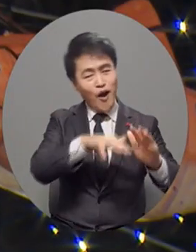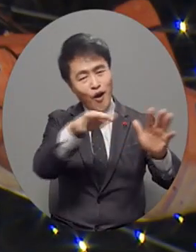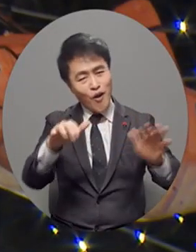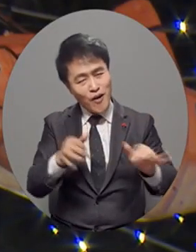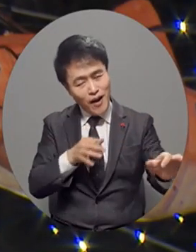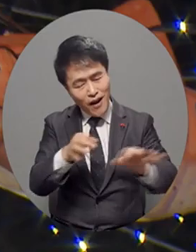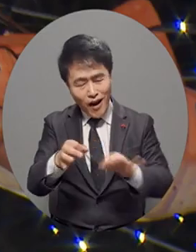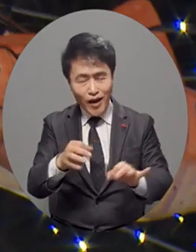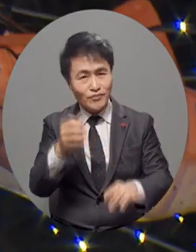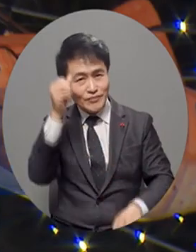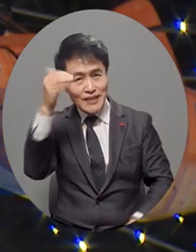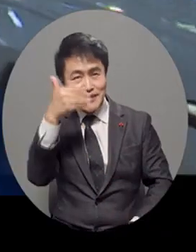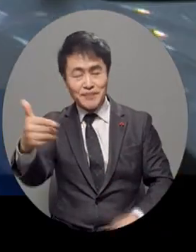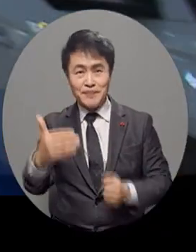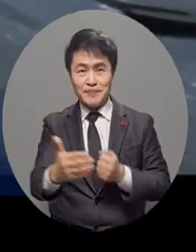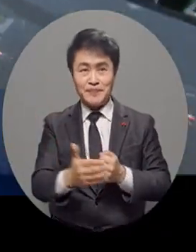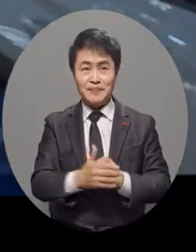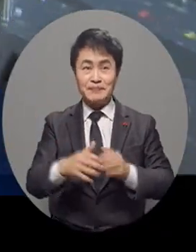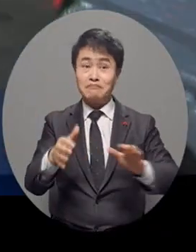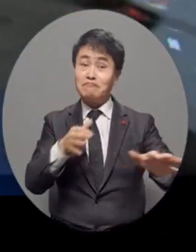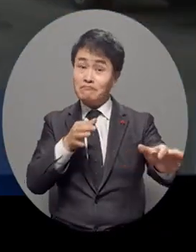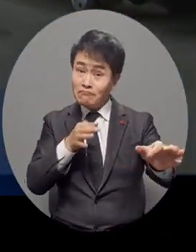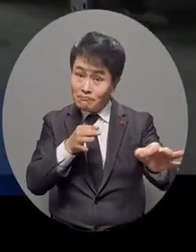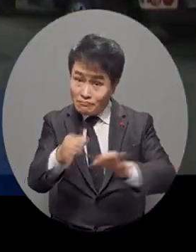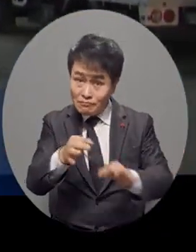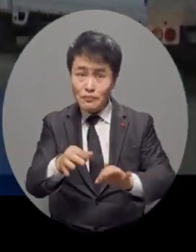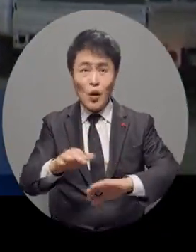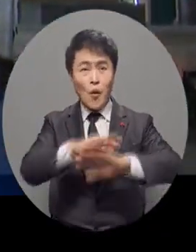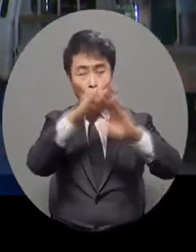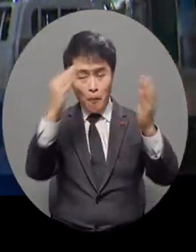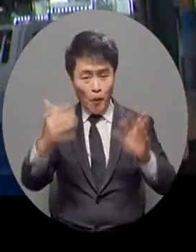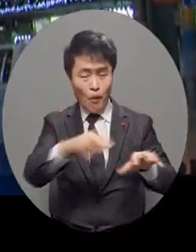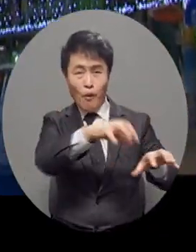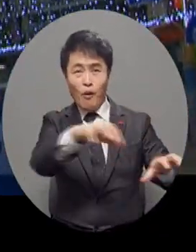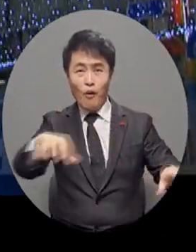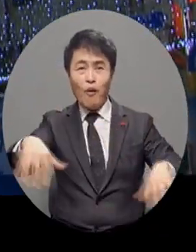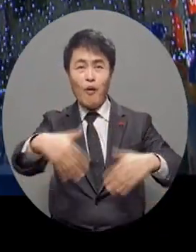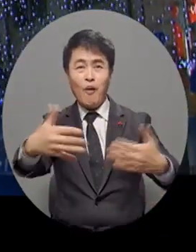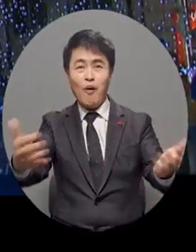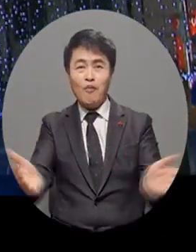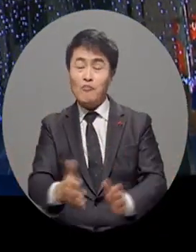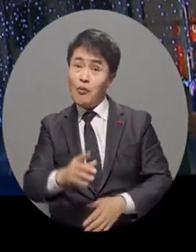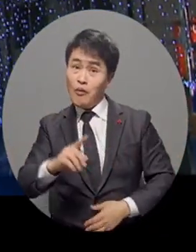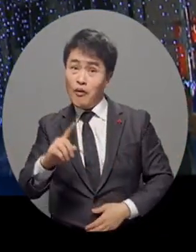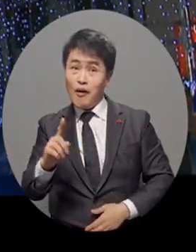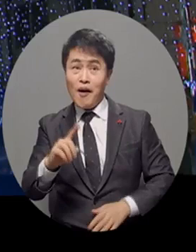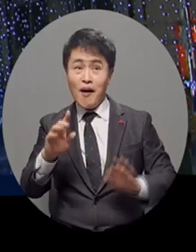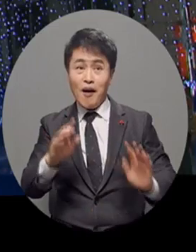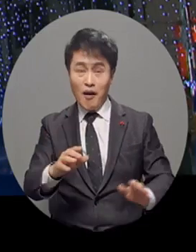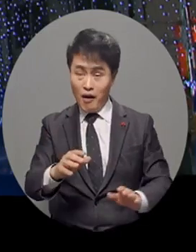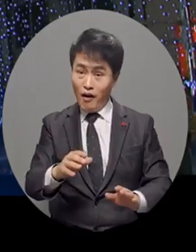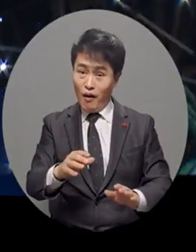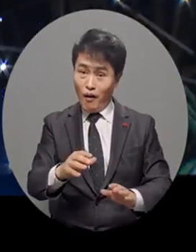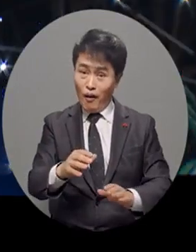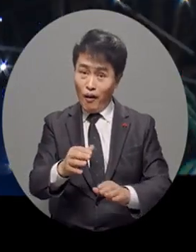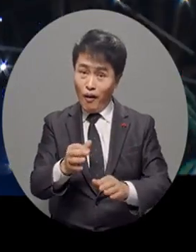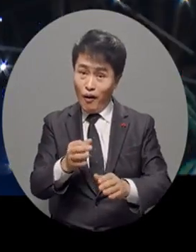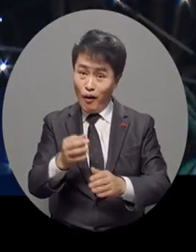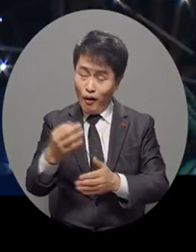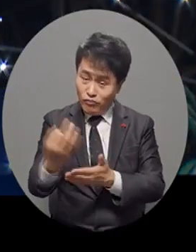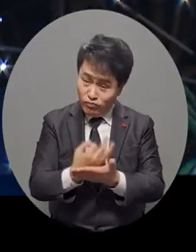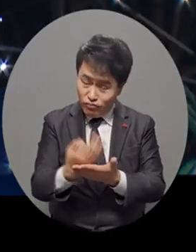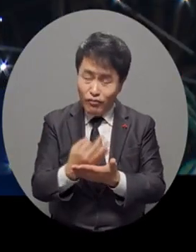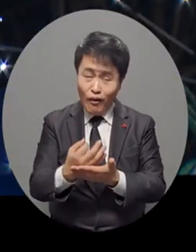큽니다. 시장이라든가 모든 업소들이 매출이 굉장히